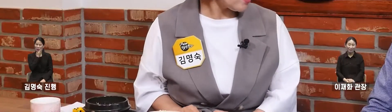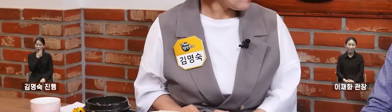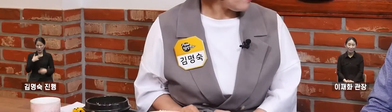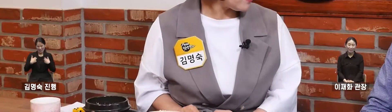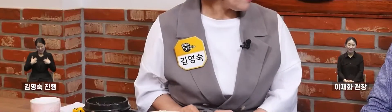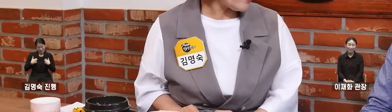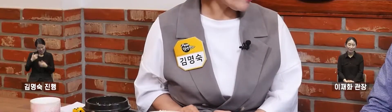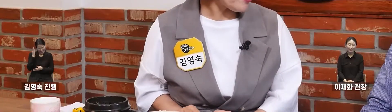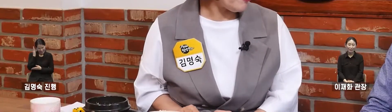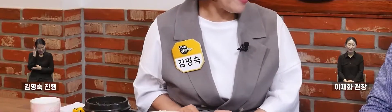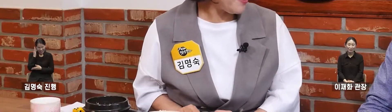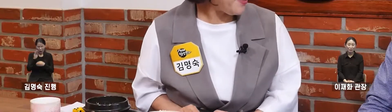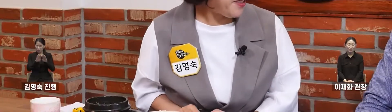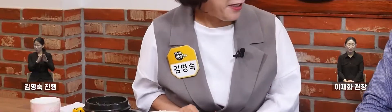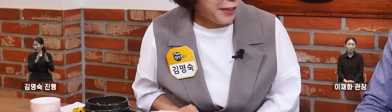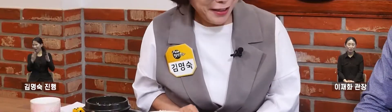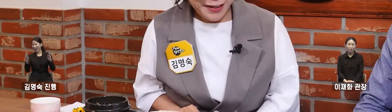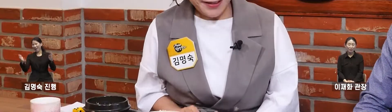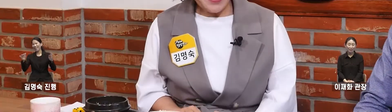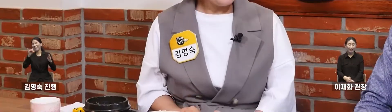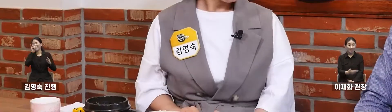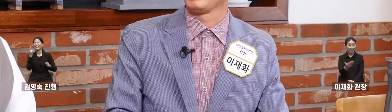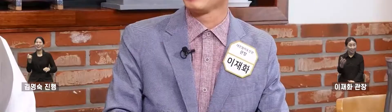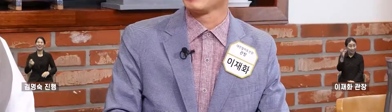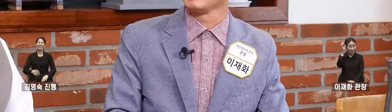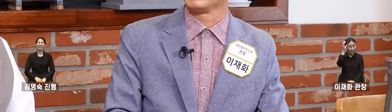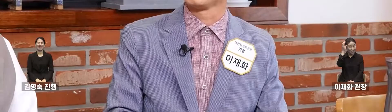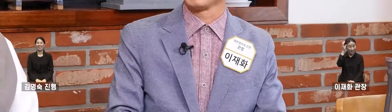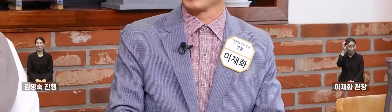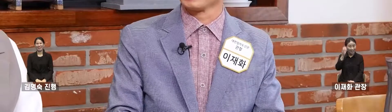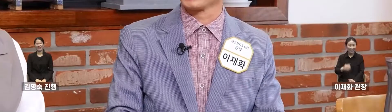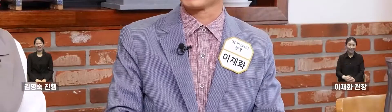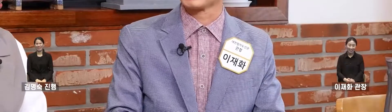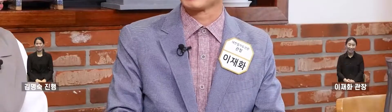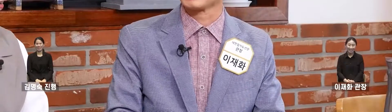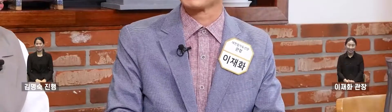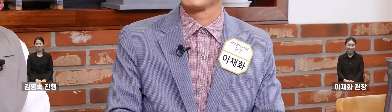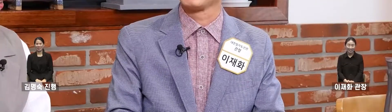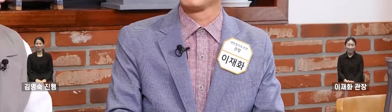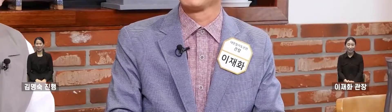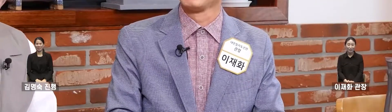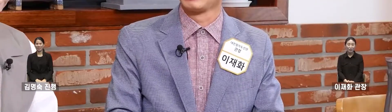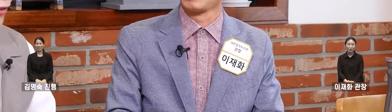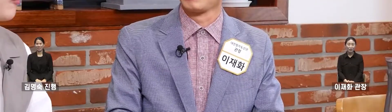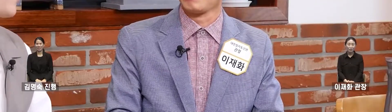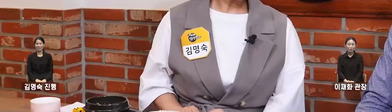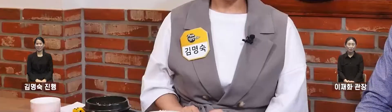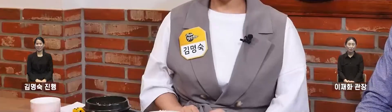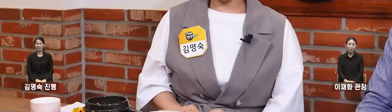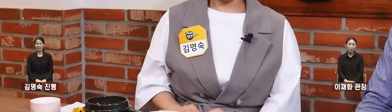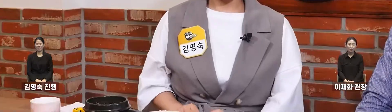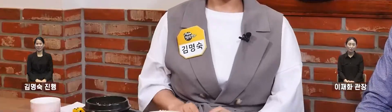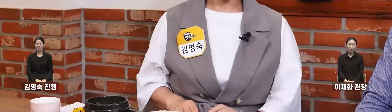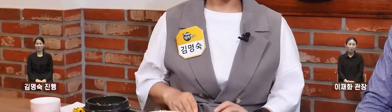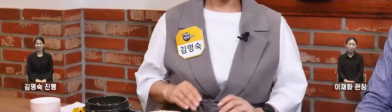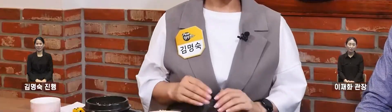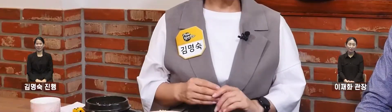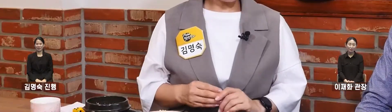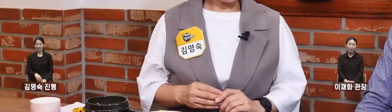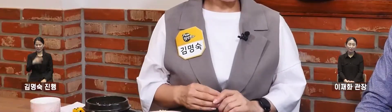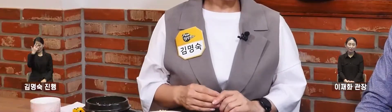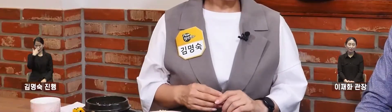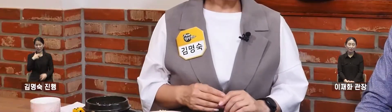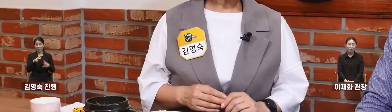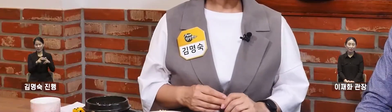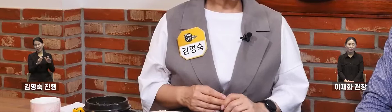재미난 이야기들이 많이 펼쳐질 것 같아요. 많이 기대, 네, 많이 관심 부탁드리겠습니다. 그러면 이제 사실